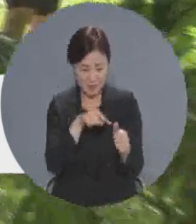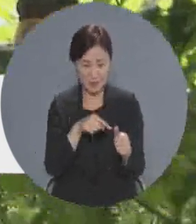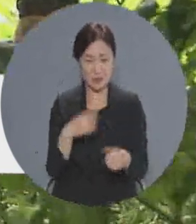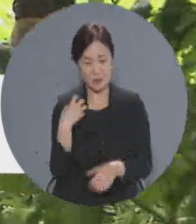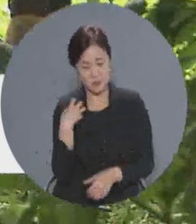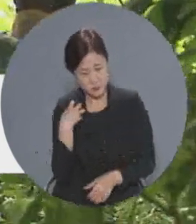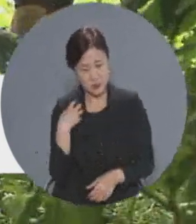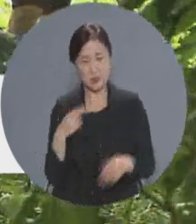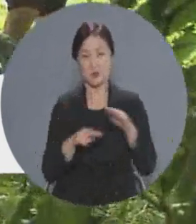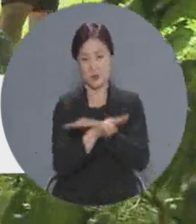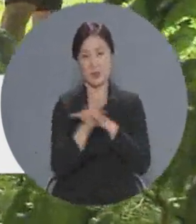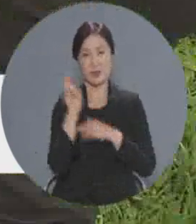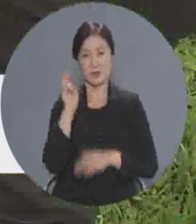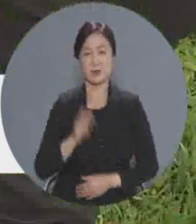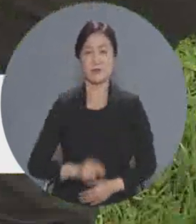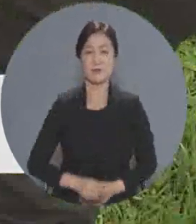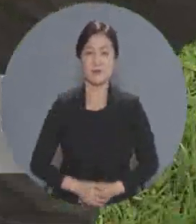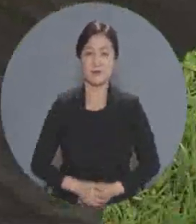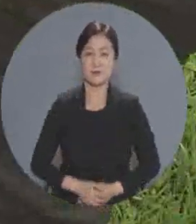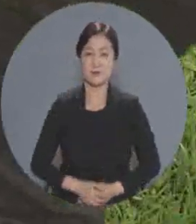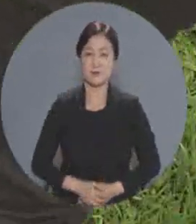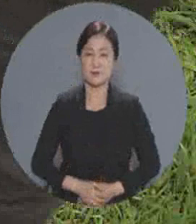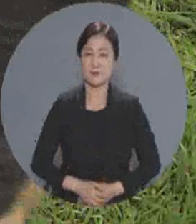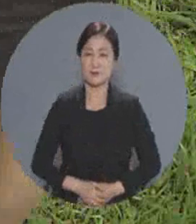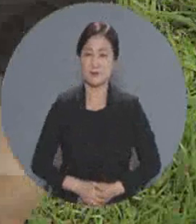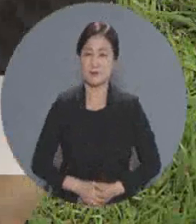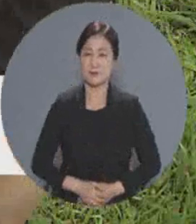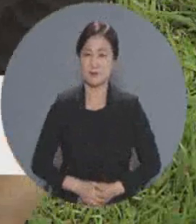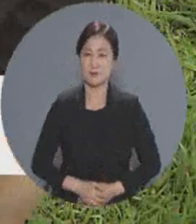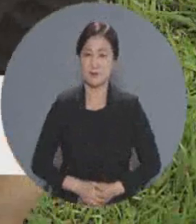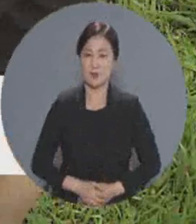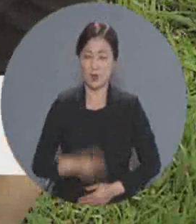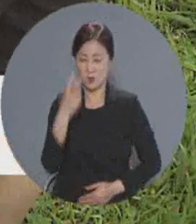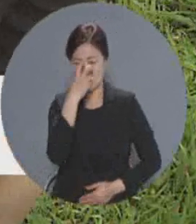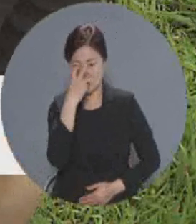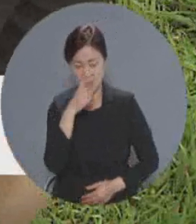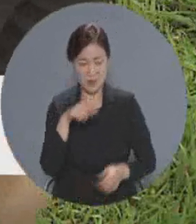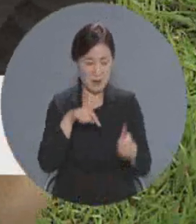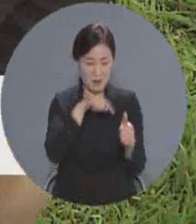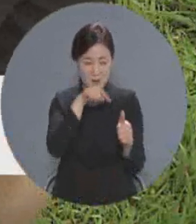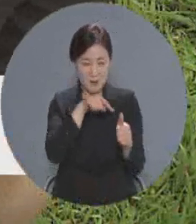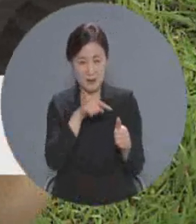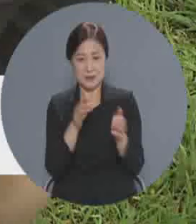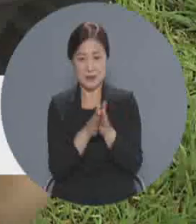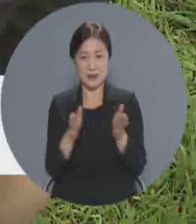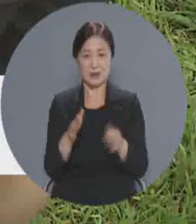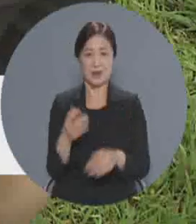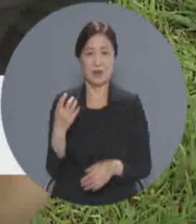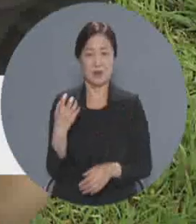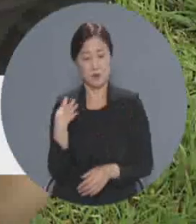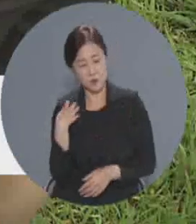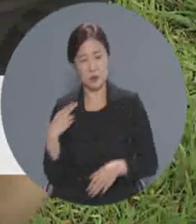압박감을 느낀 것으로 보입니다. 이제 그러면 조사가 들어오고 할 게 이제 도망가는 거예요.